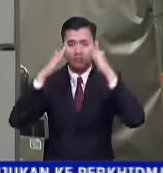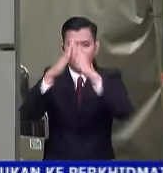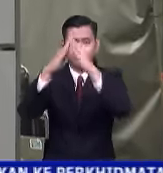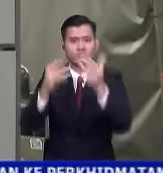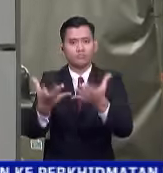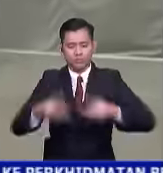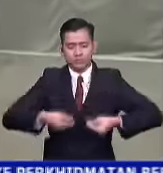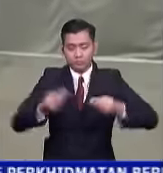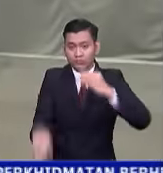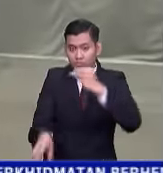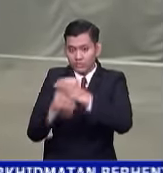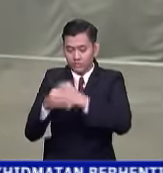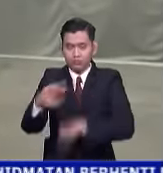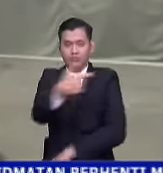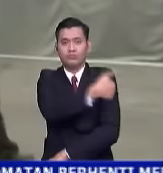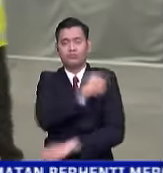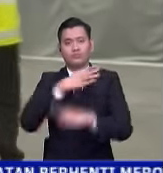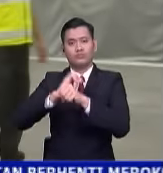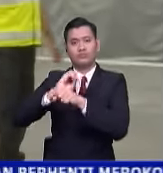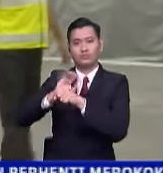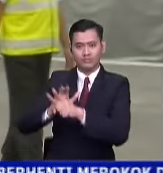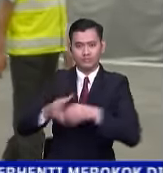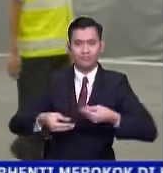kadar pemberian vaksin negara.